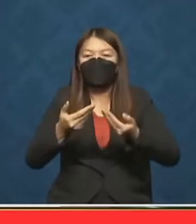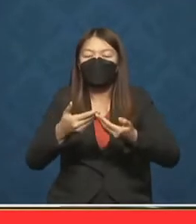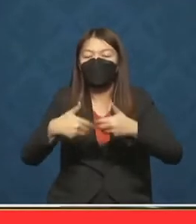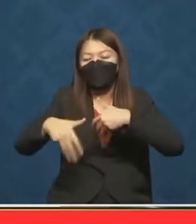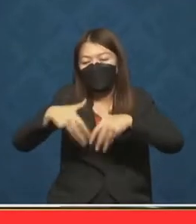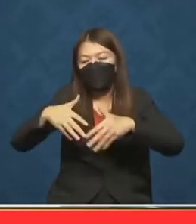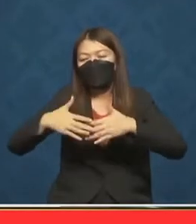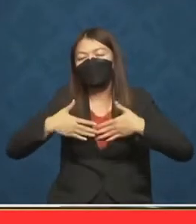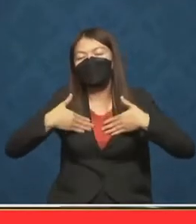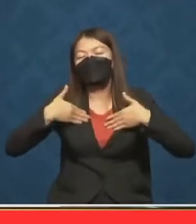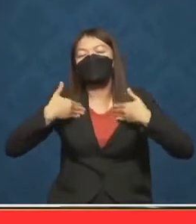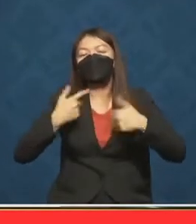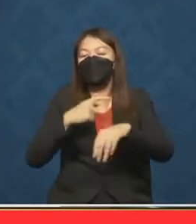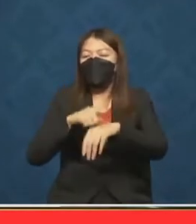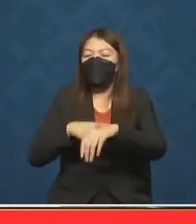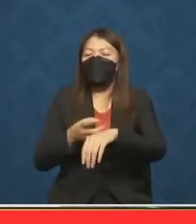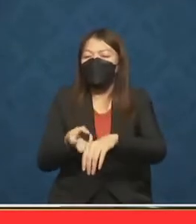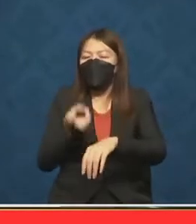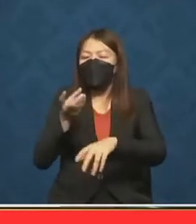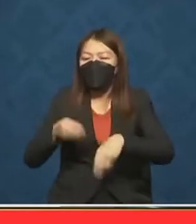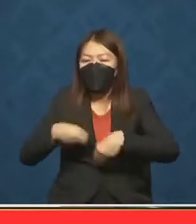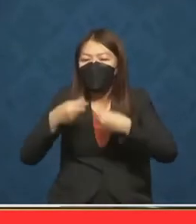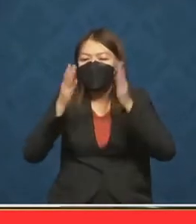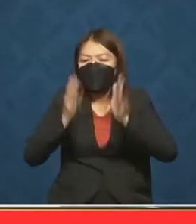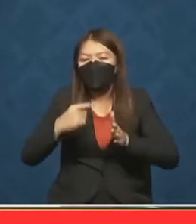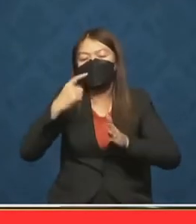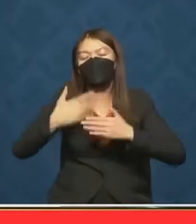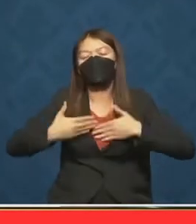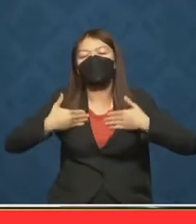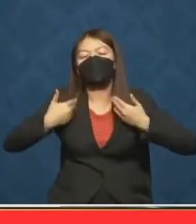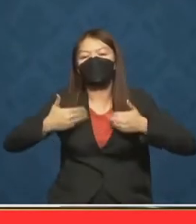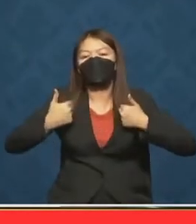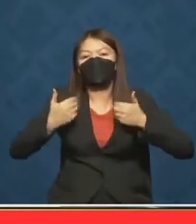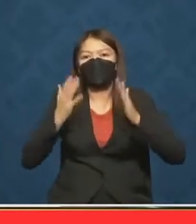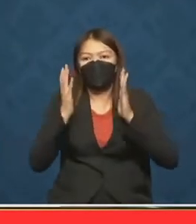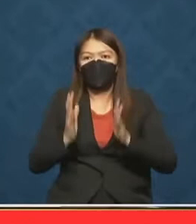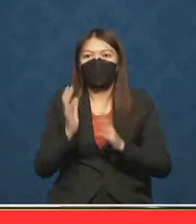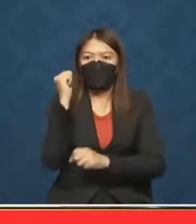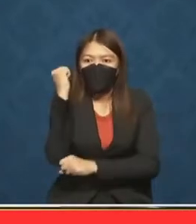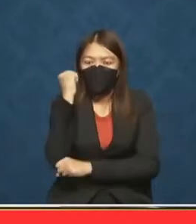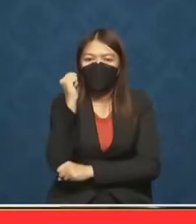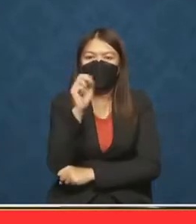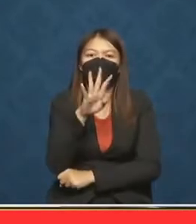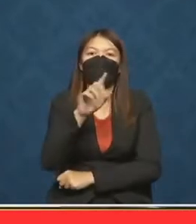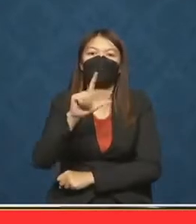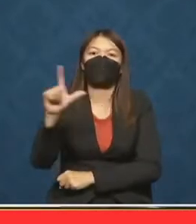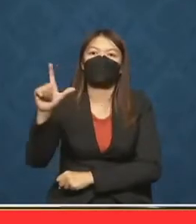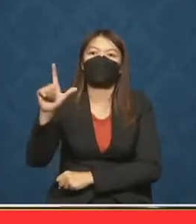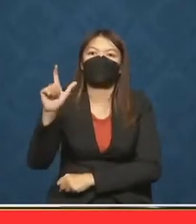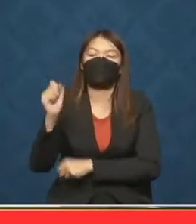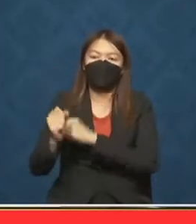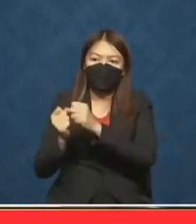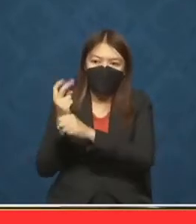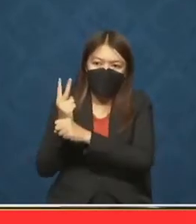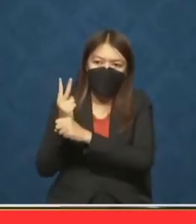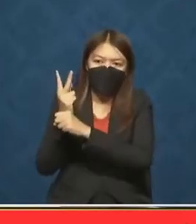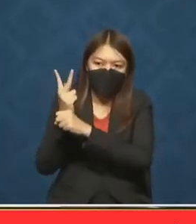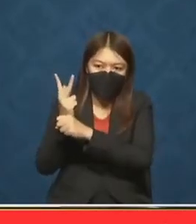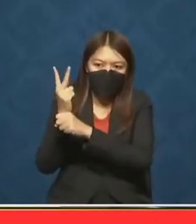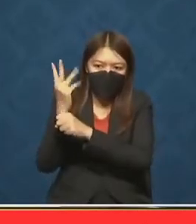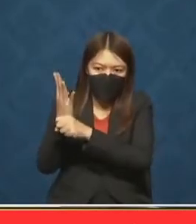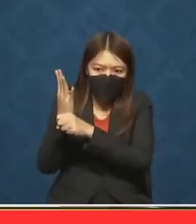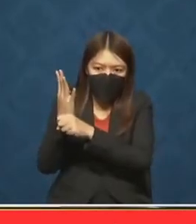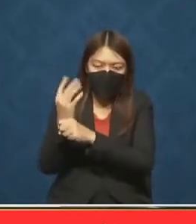อีกไม่นาน เราจะคนคามสขให้คนไทยประเทศไยมีคนจนเกืบ 4 ล้านคนครัพอปีที่สอง ปีที่สาม ปีที่สี่